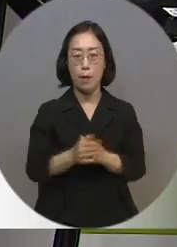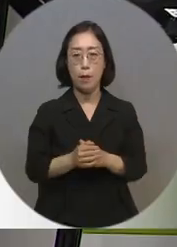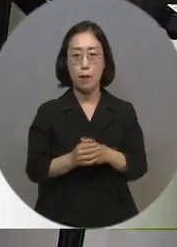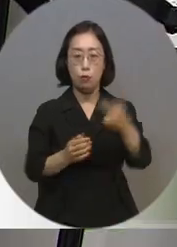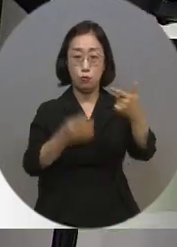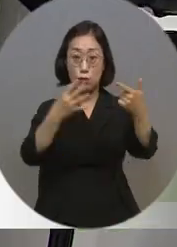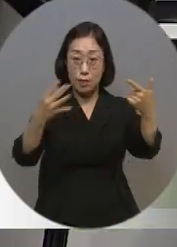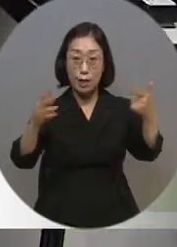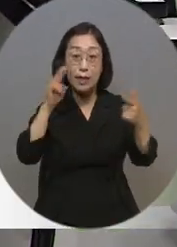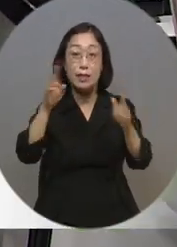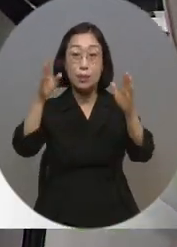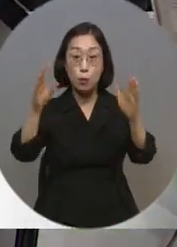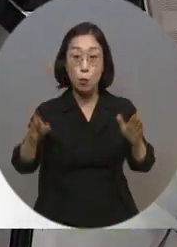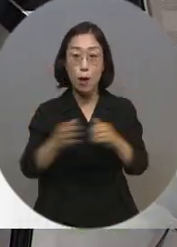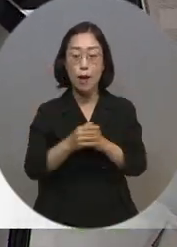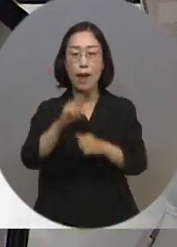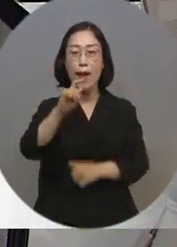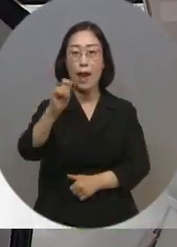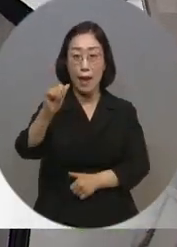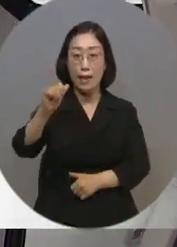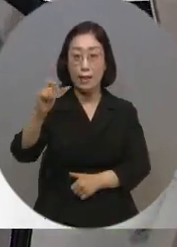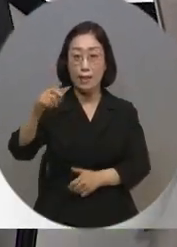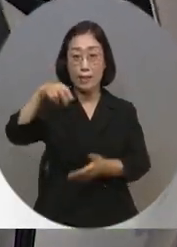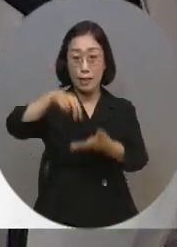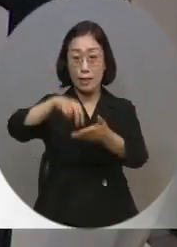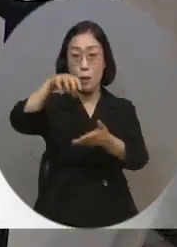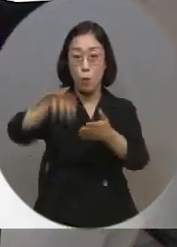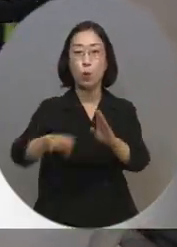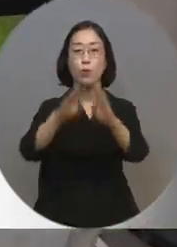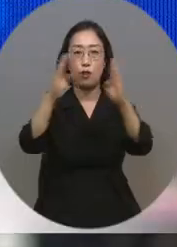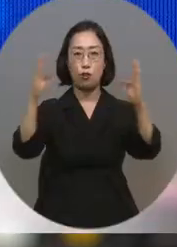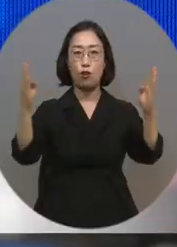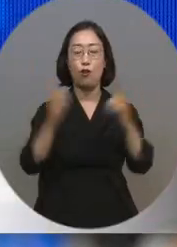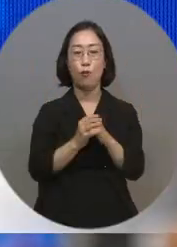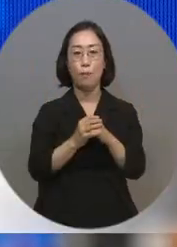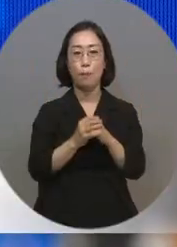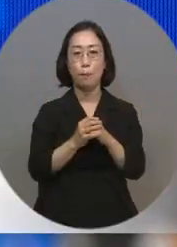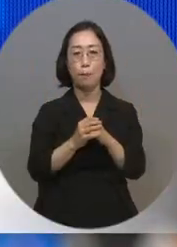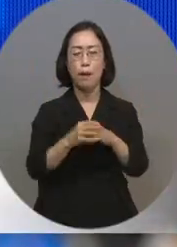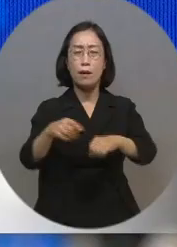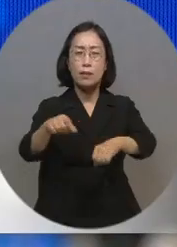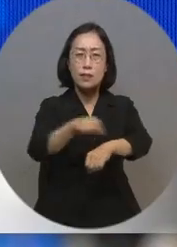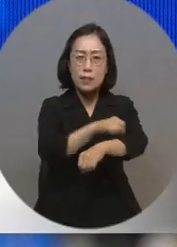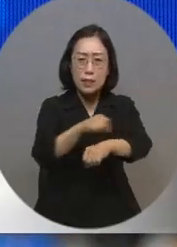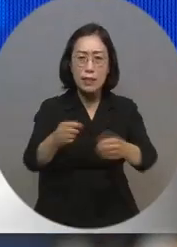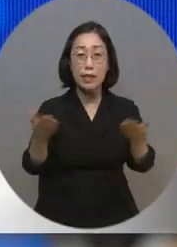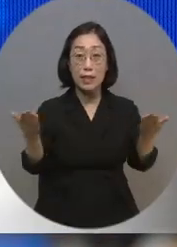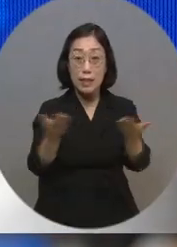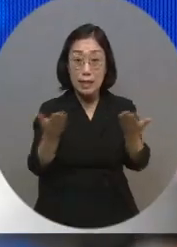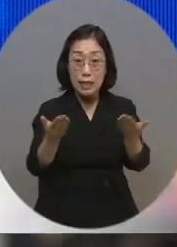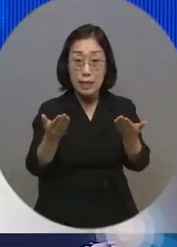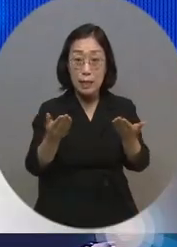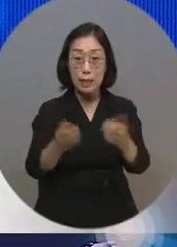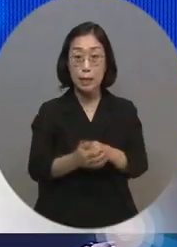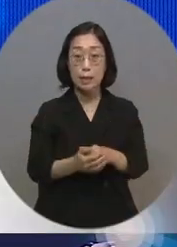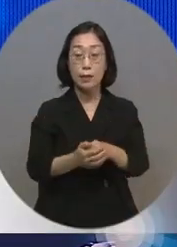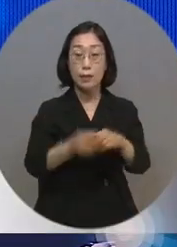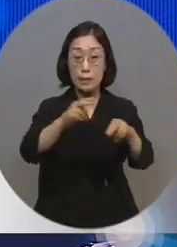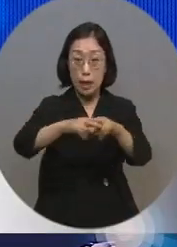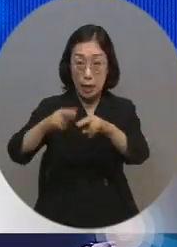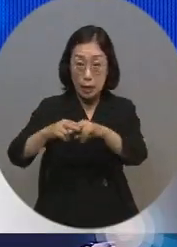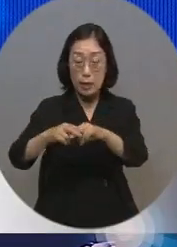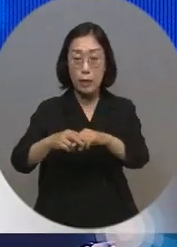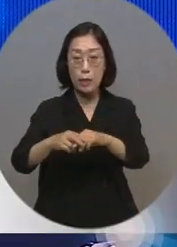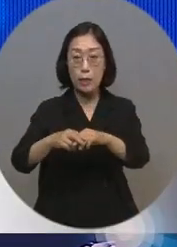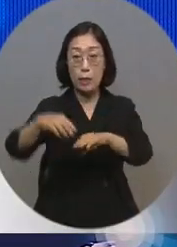4일부터 이틀간 서울 양재동 AT센터에서 열렸습니다. 특히 직업생활에서는